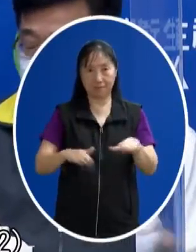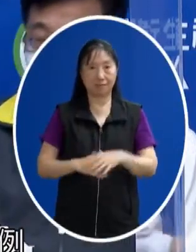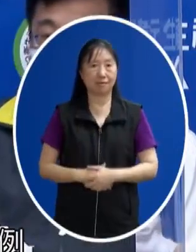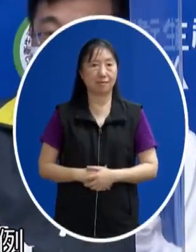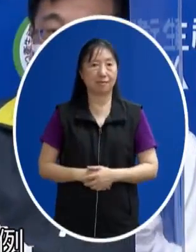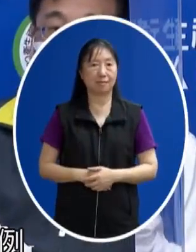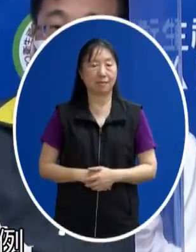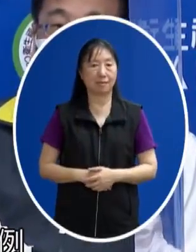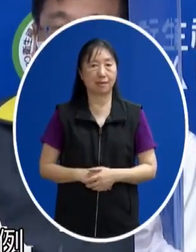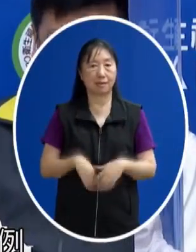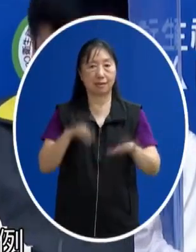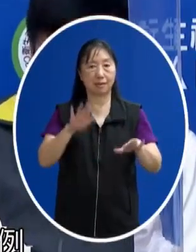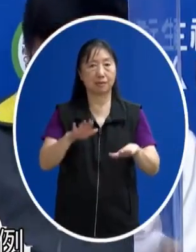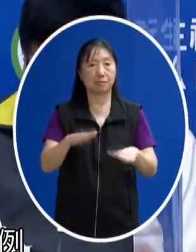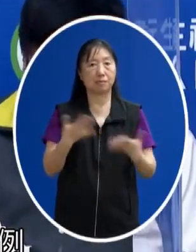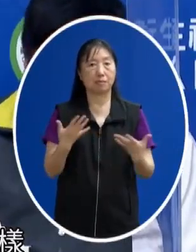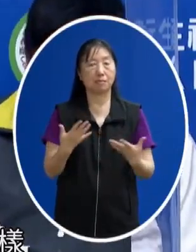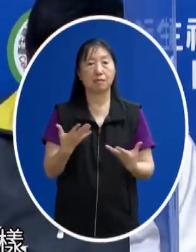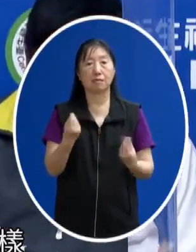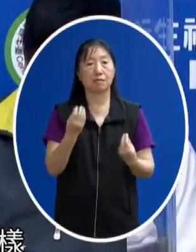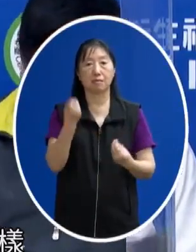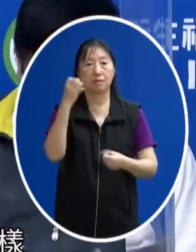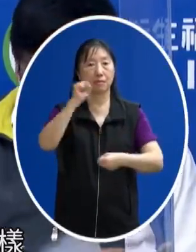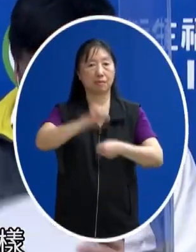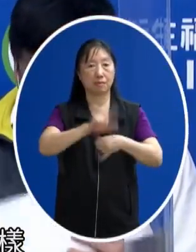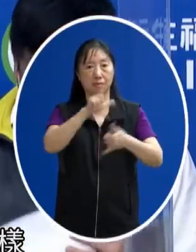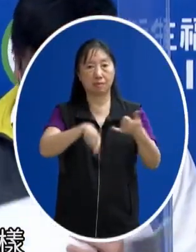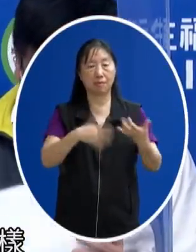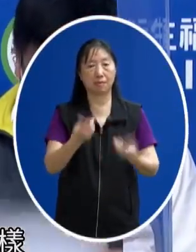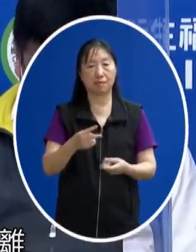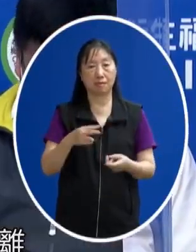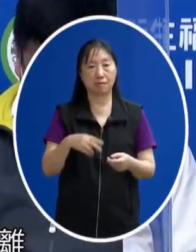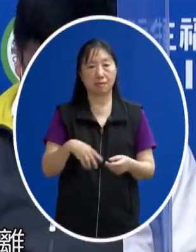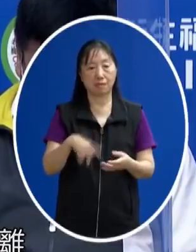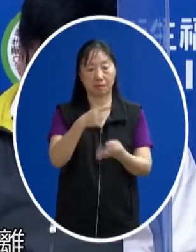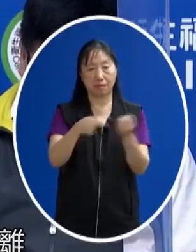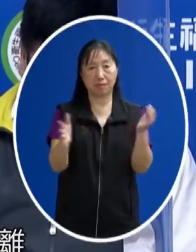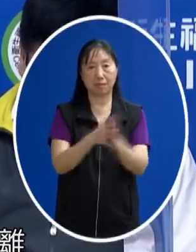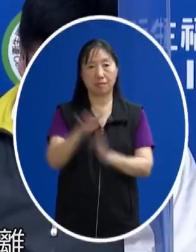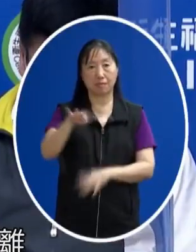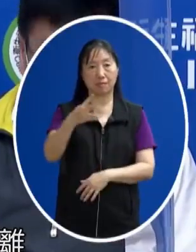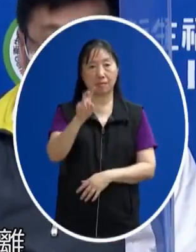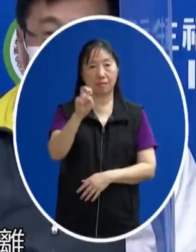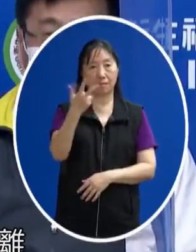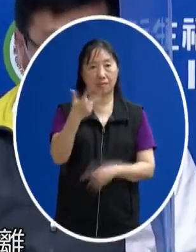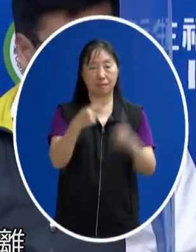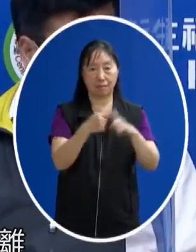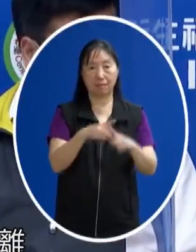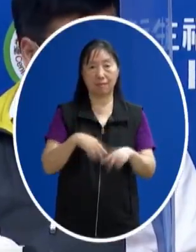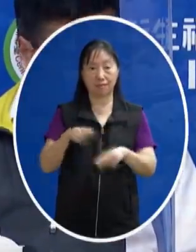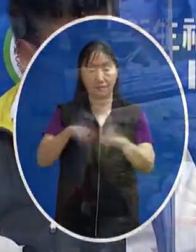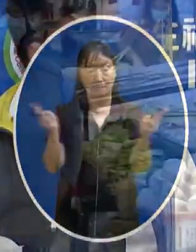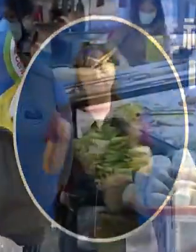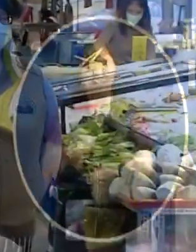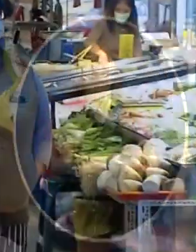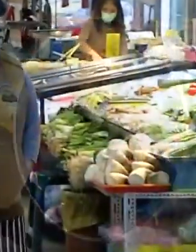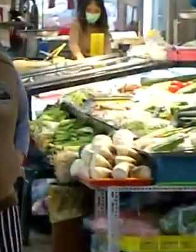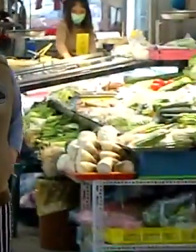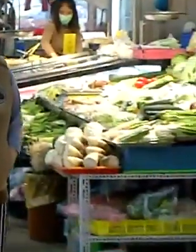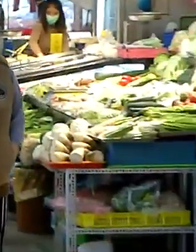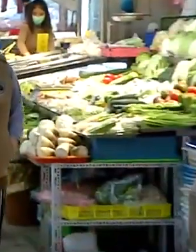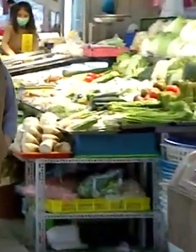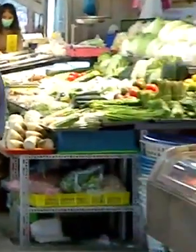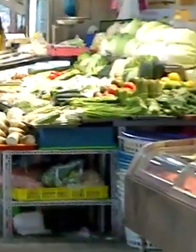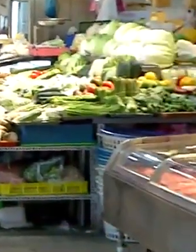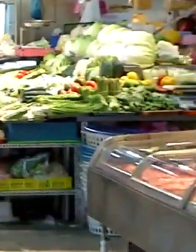那我们今天仍然没有新增的案例，那累计还是跟昨天一样，有427人解除隔离。 指挥官陈